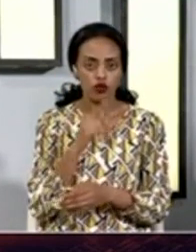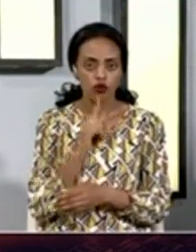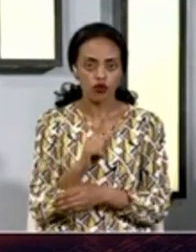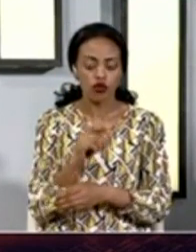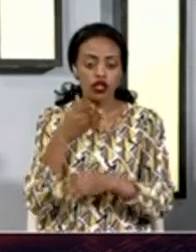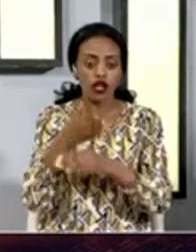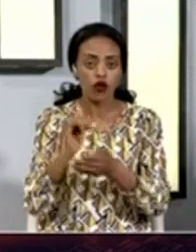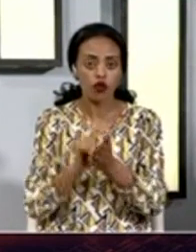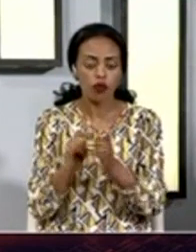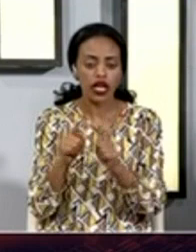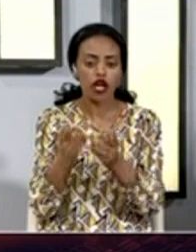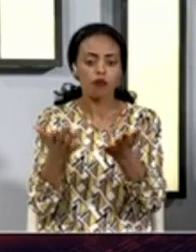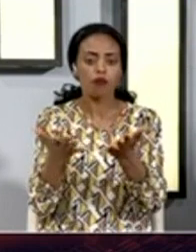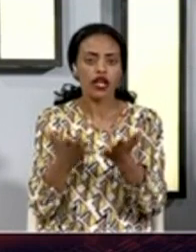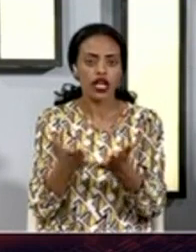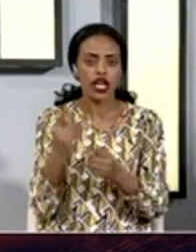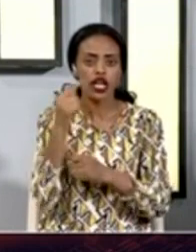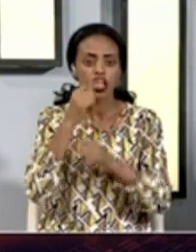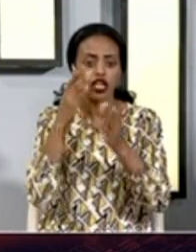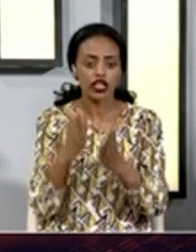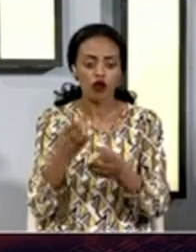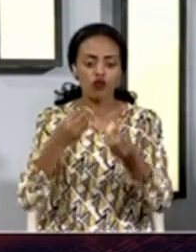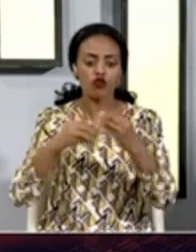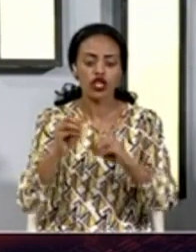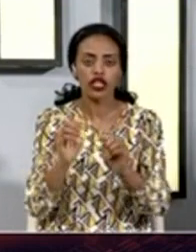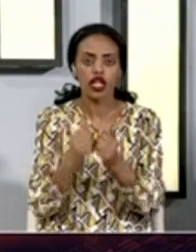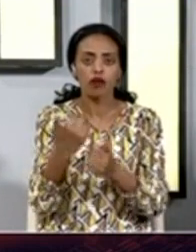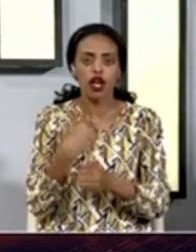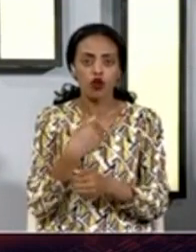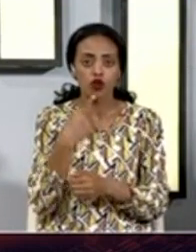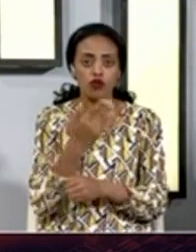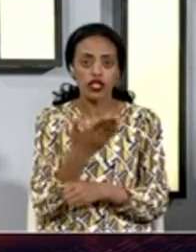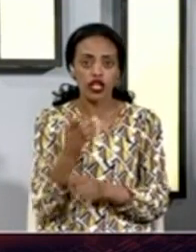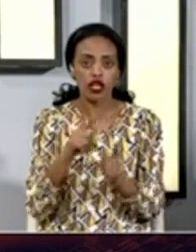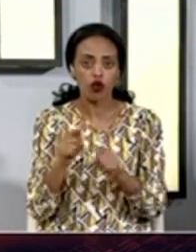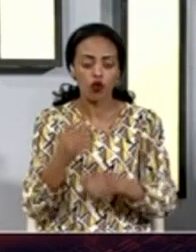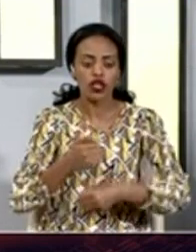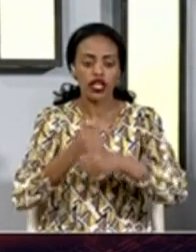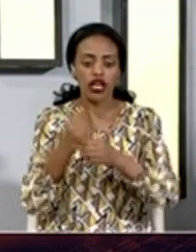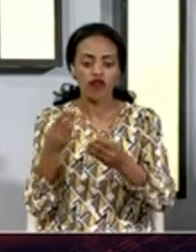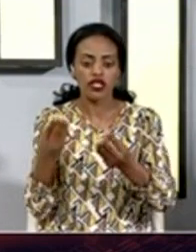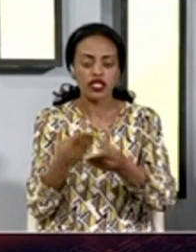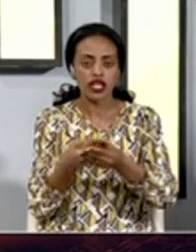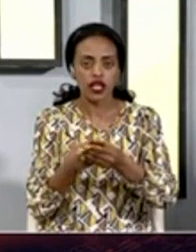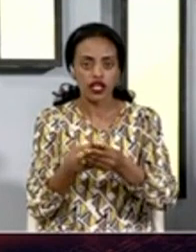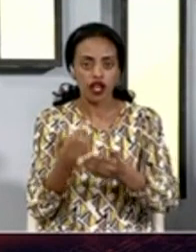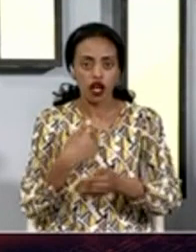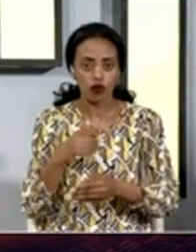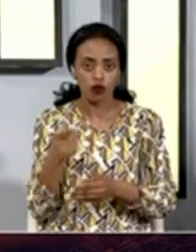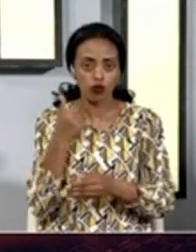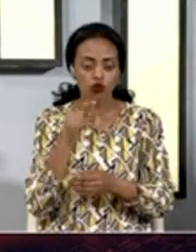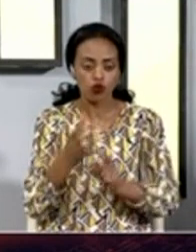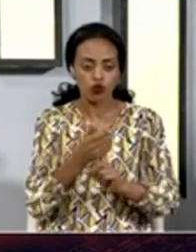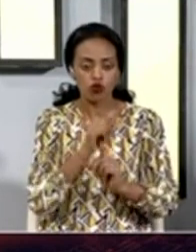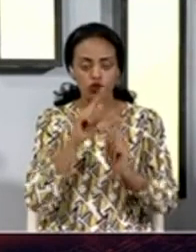ካብኡ ከዓ ከከም ኣድላይነቱ ዕለታዊ ሽያጭ ካታ ይመስል ክንደይ ሽያጭ ኣለዎ ዝብል ነገር እውን ደጋፊ ሰነድ እንድሕረድልዩ ስ እውን